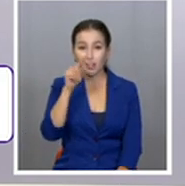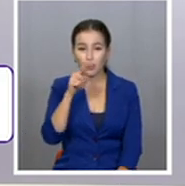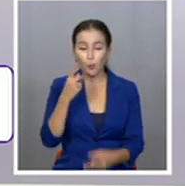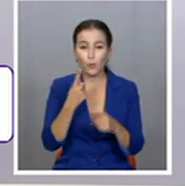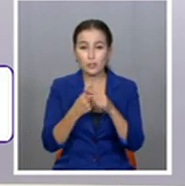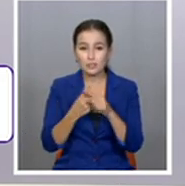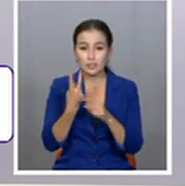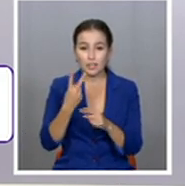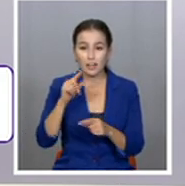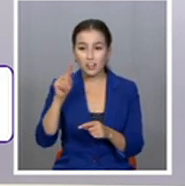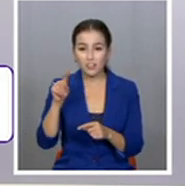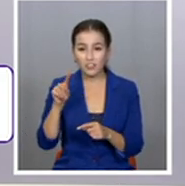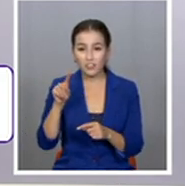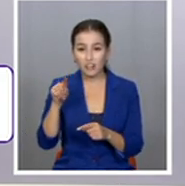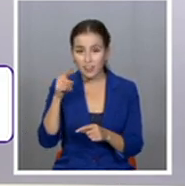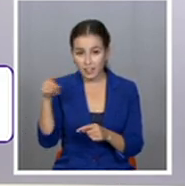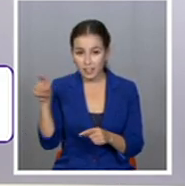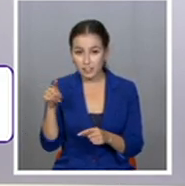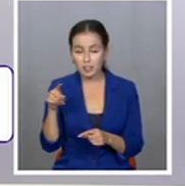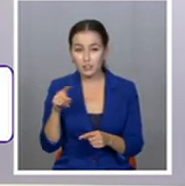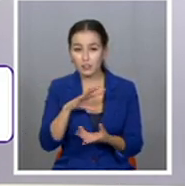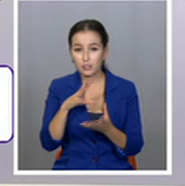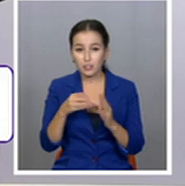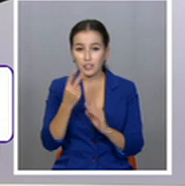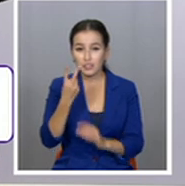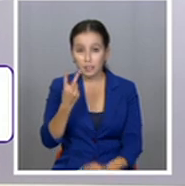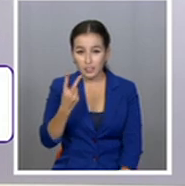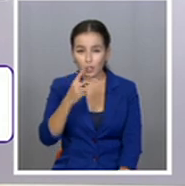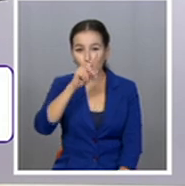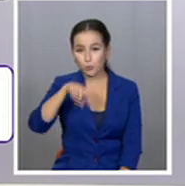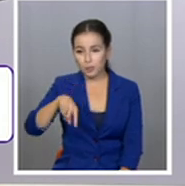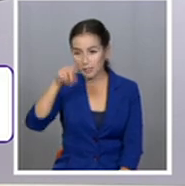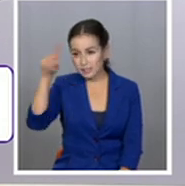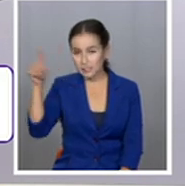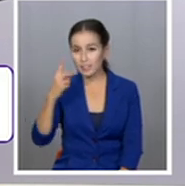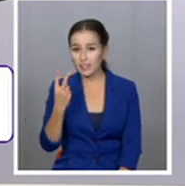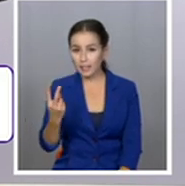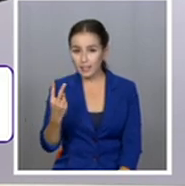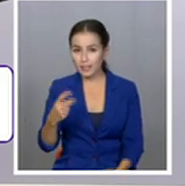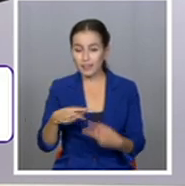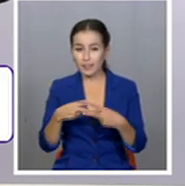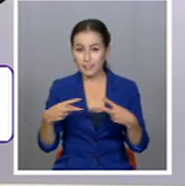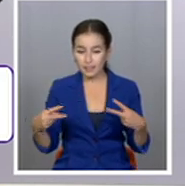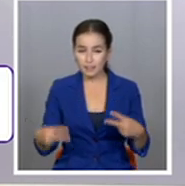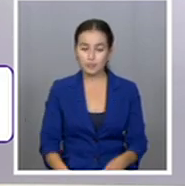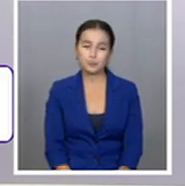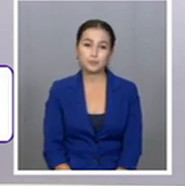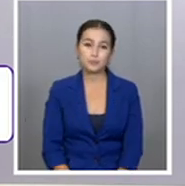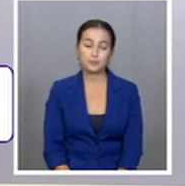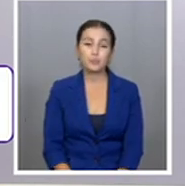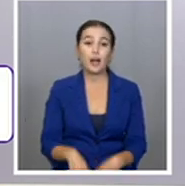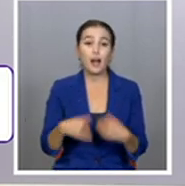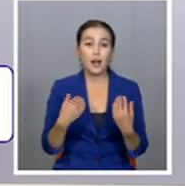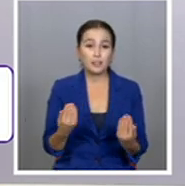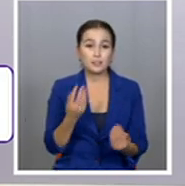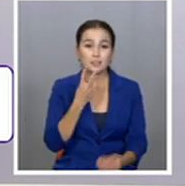ол түбірдің астынан алсақ, 2 түбір асты 2-ге тең. АБ1 2 түбір асты 2-ге тең. Енді